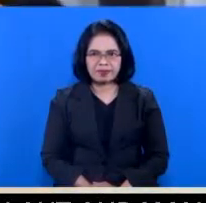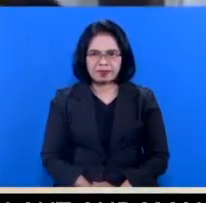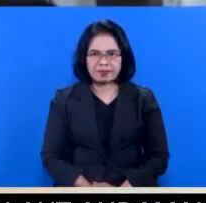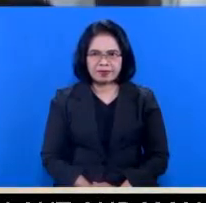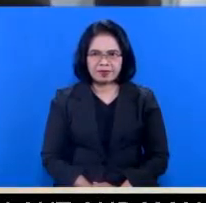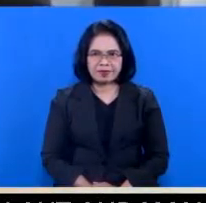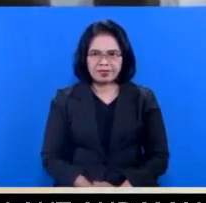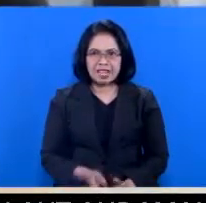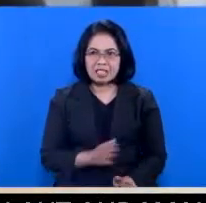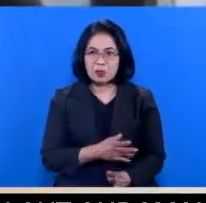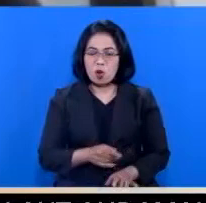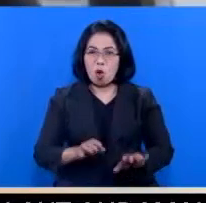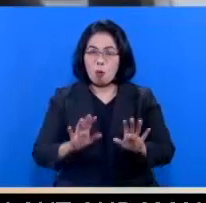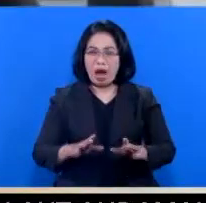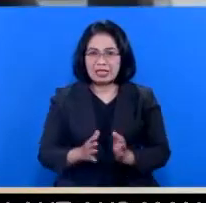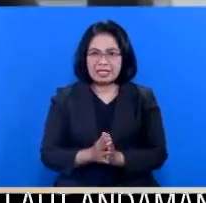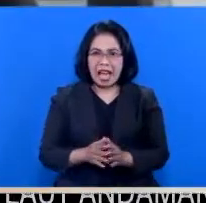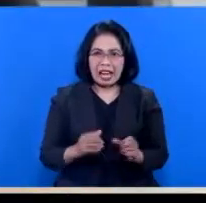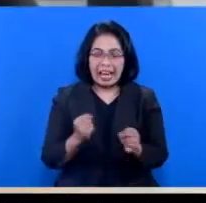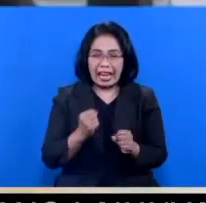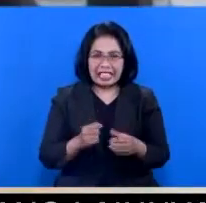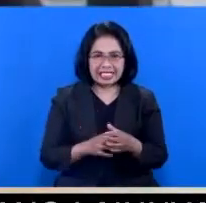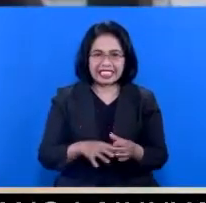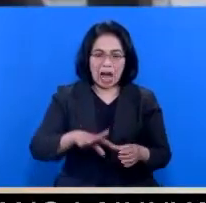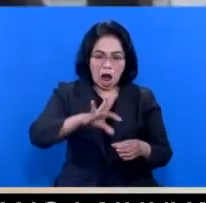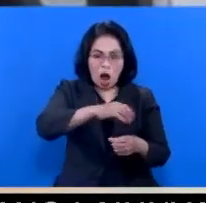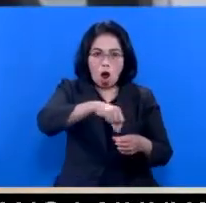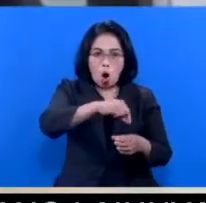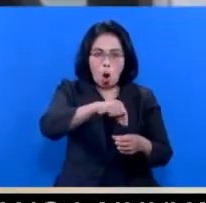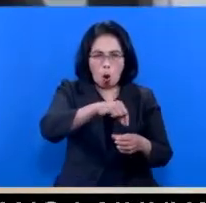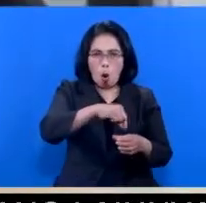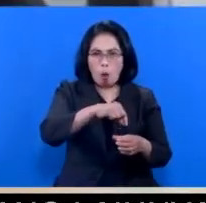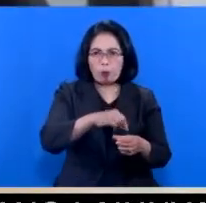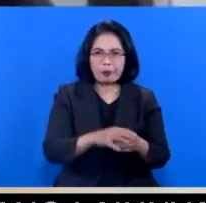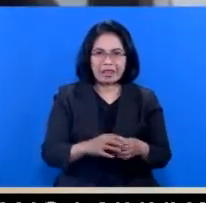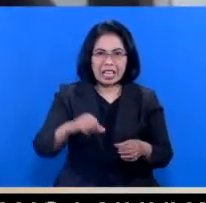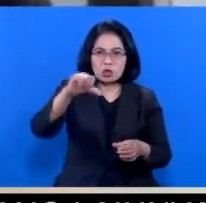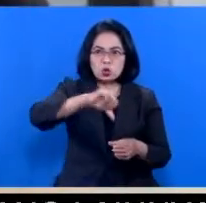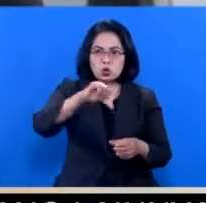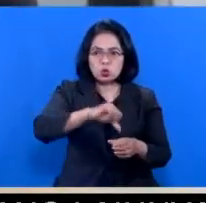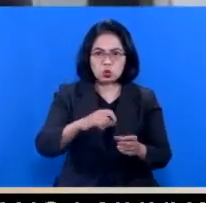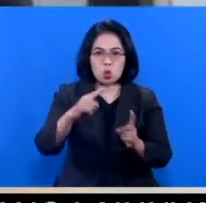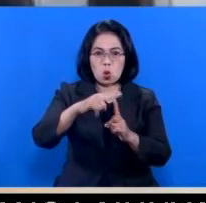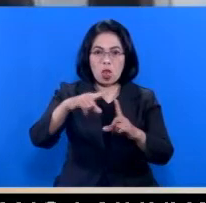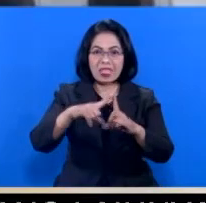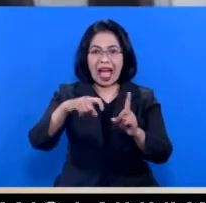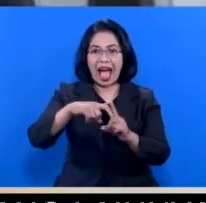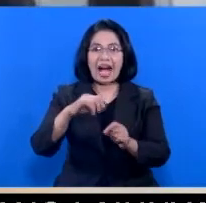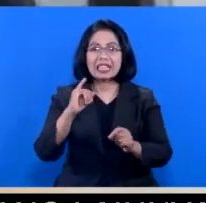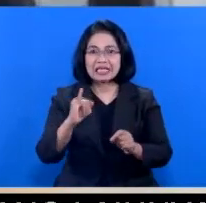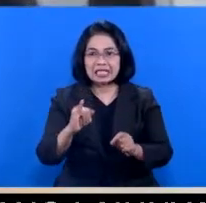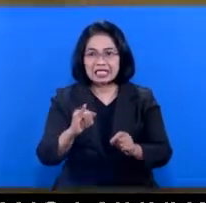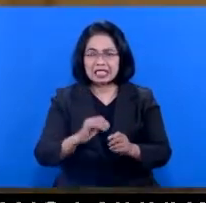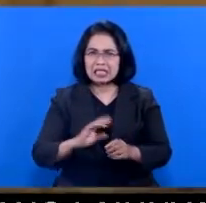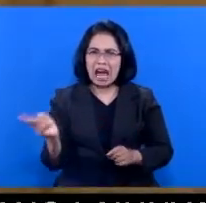Sebelum banyak es kopi susu menjamur di ibu kota, udah ada nih es kopi susu Taki. Nah, dengar-dengar sih udah ada